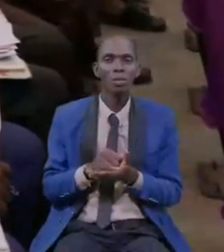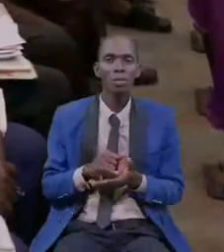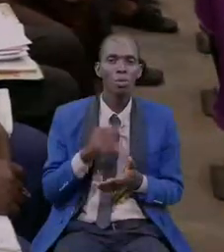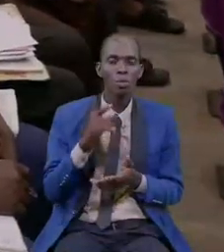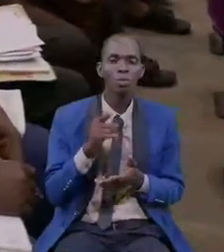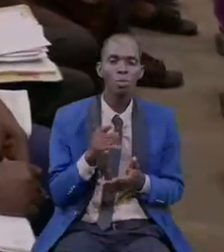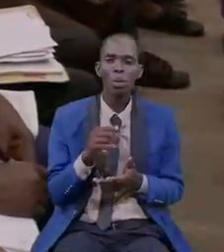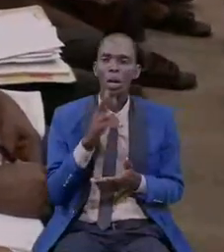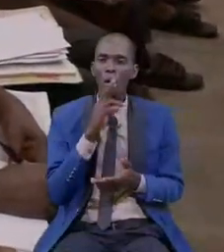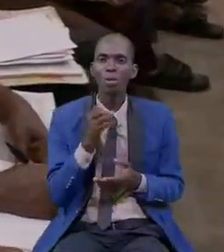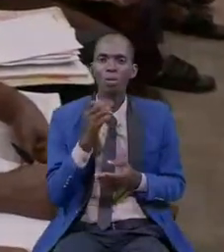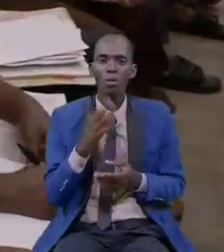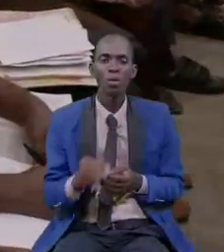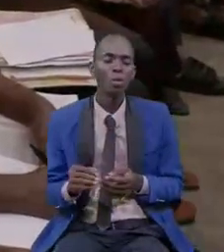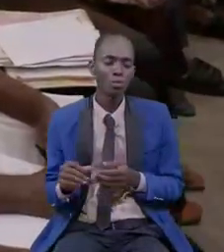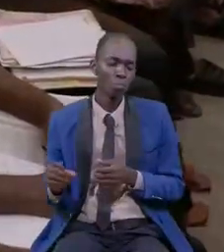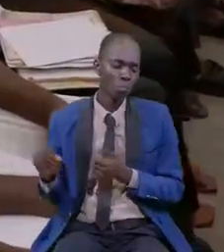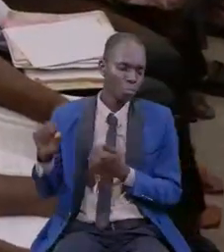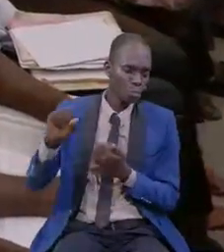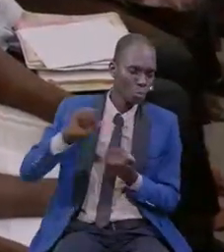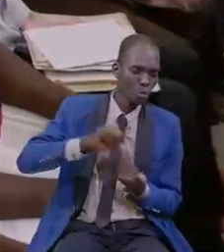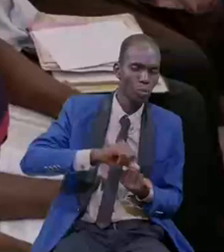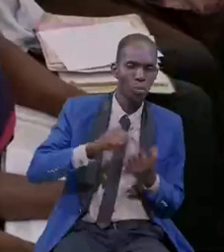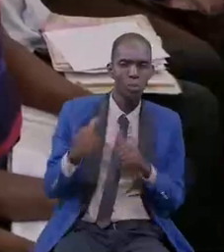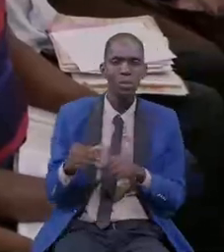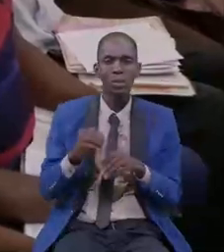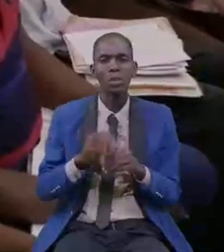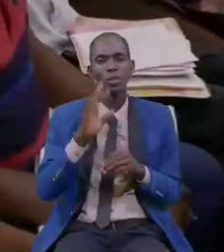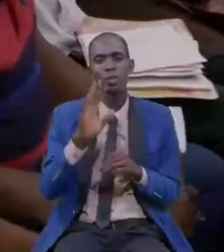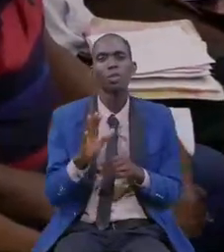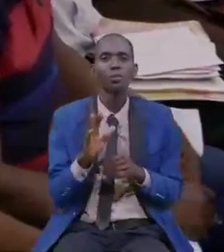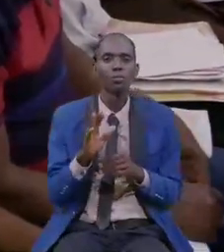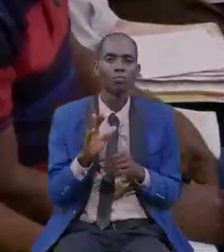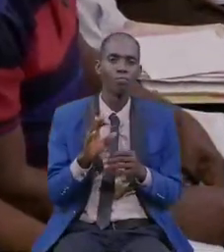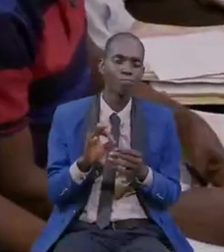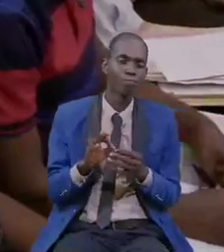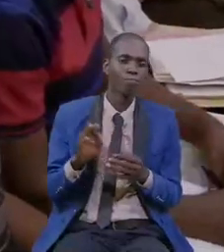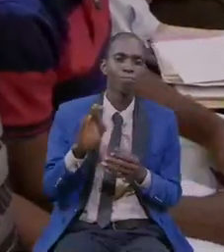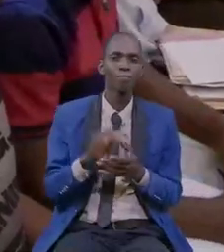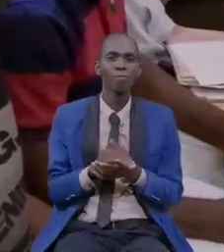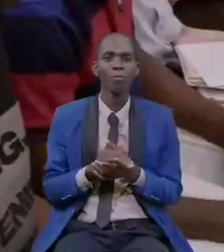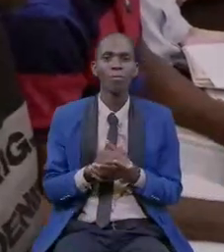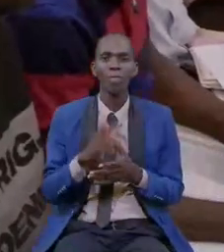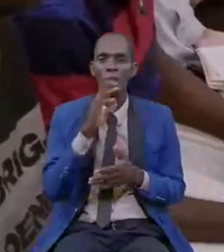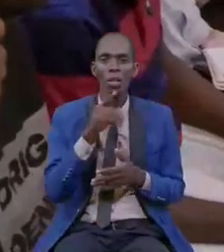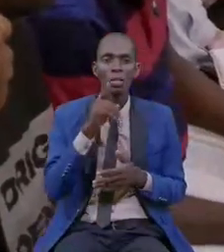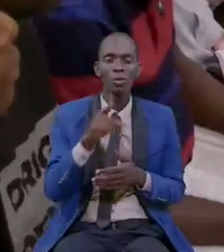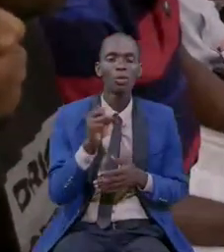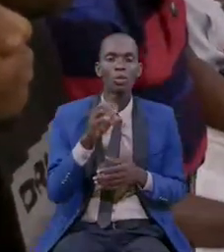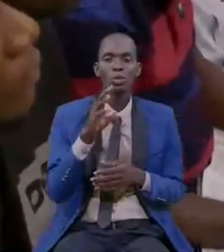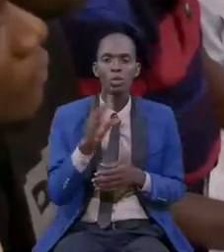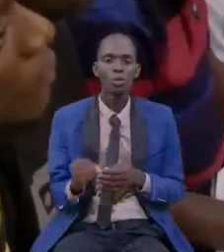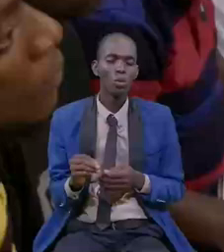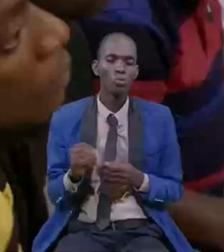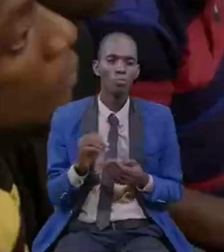dans tes péchés que le Seigneur parle et tu n'entends pas est-ce que tu es tellement morte